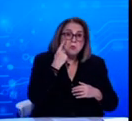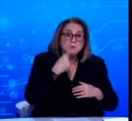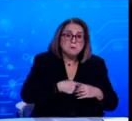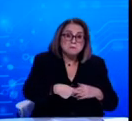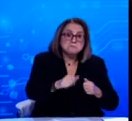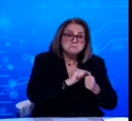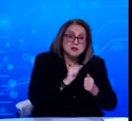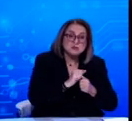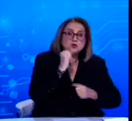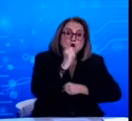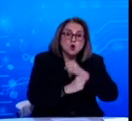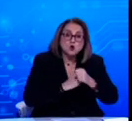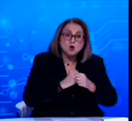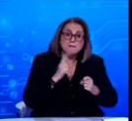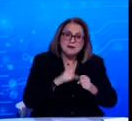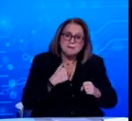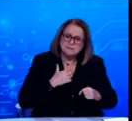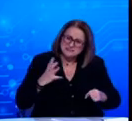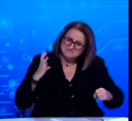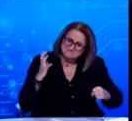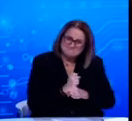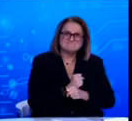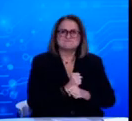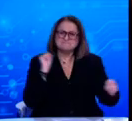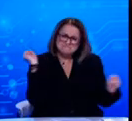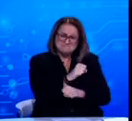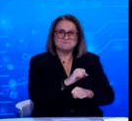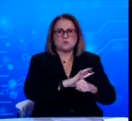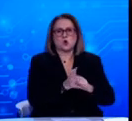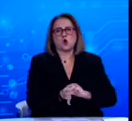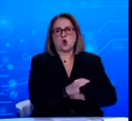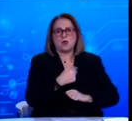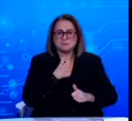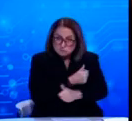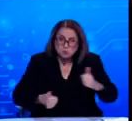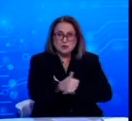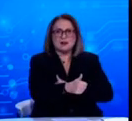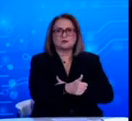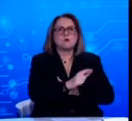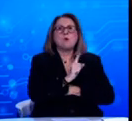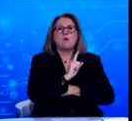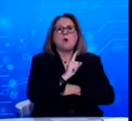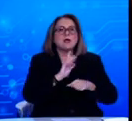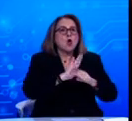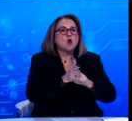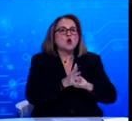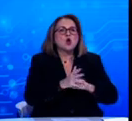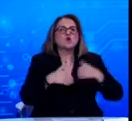βρεθούμε και πάλι μπροστά από τον κορονοϊό, αντί να τον ακολουθούμε. Με στοχευμένα μέτρα πάντα, όπου